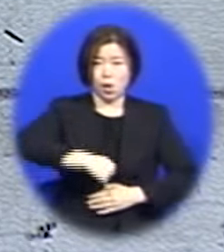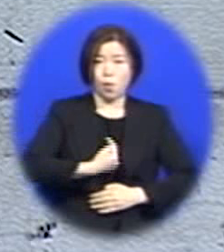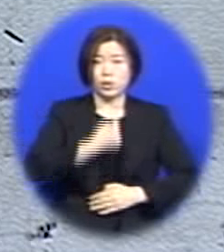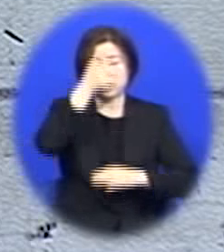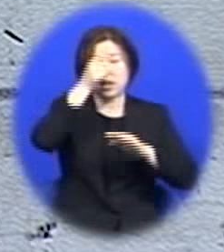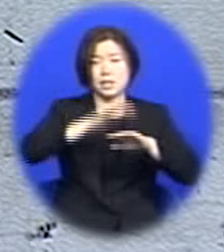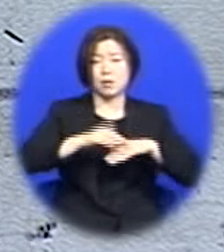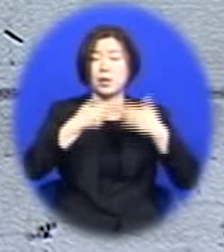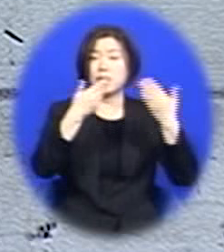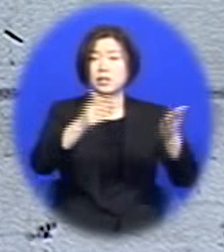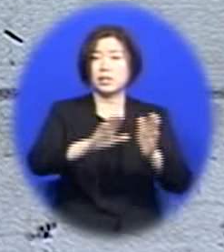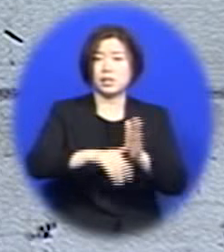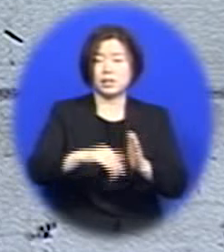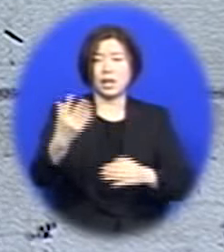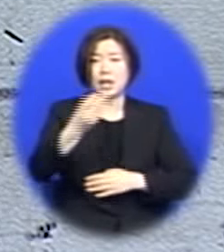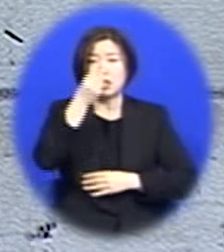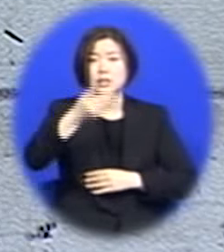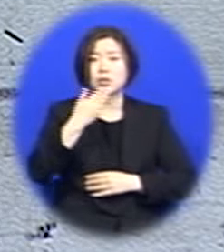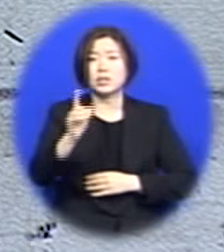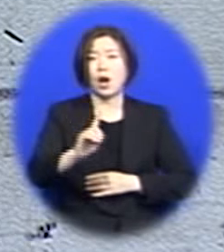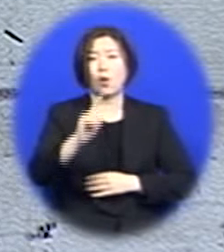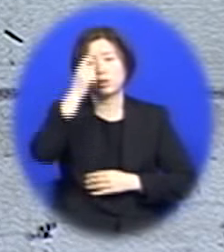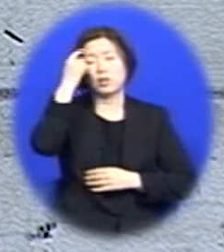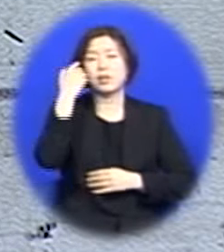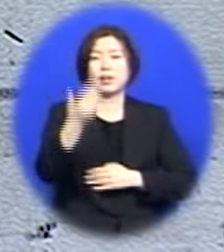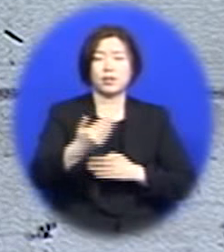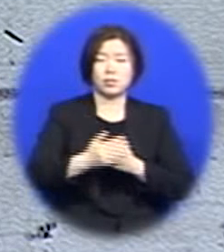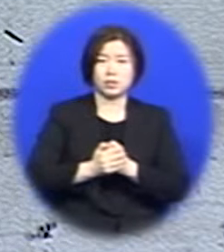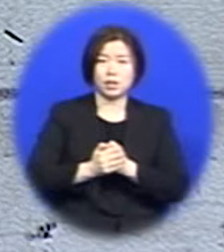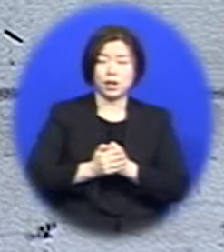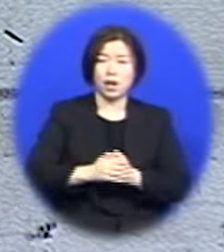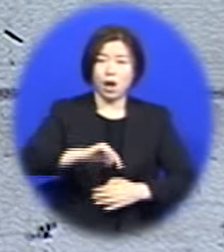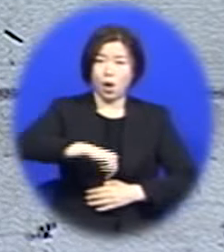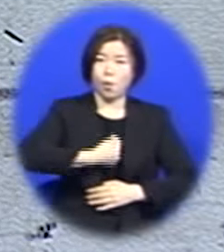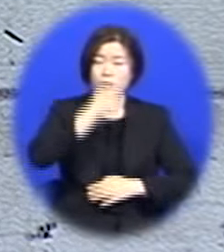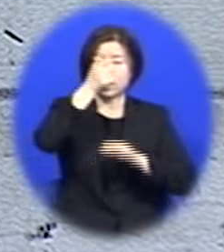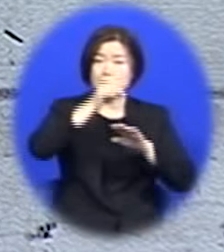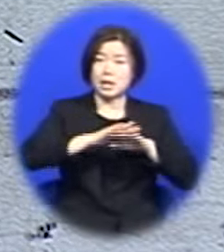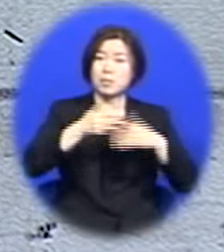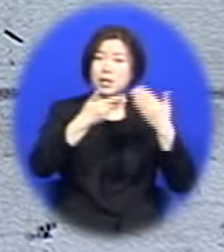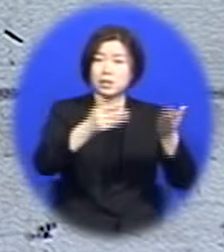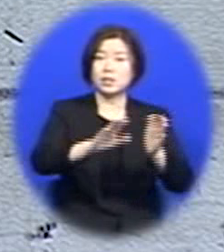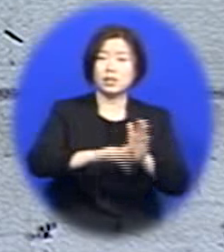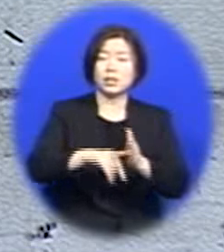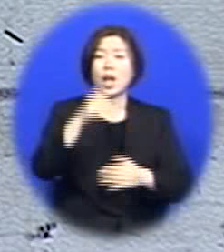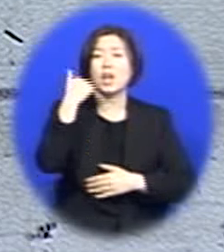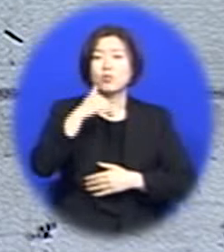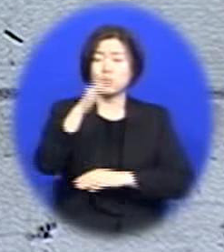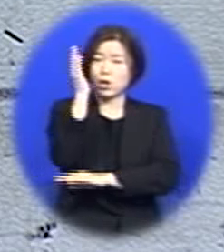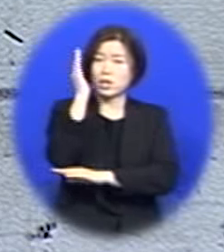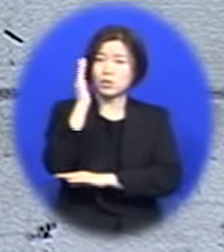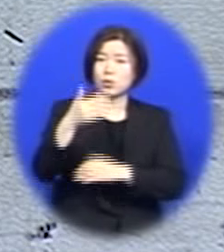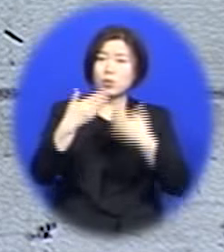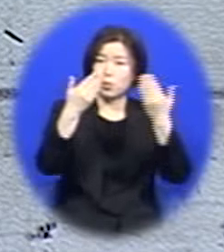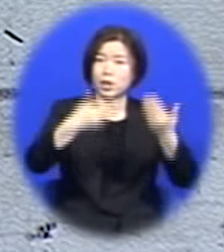예배 드릴 때 성찬식은 어떻게 하나요? 혼자서 예배 드릴 때 누가